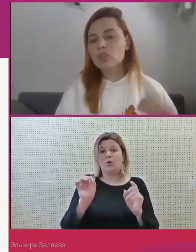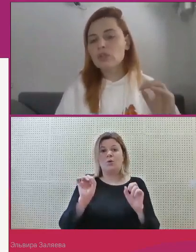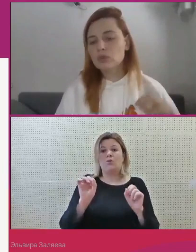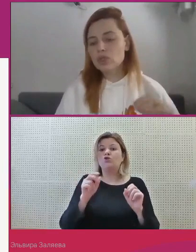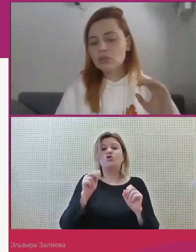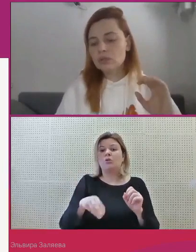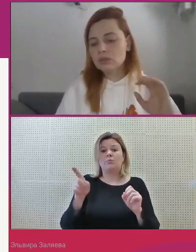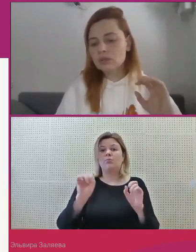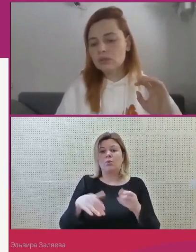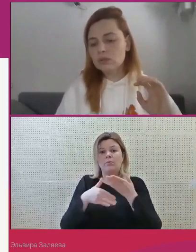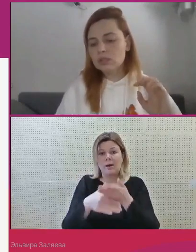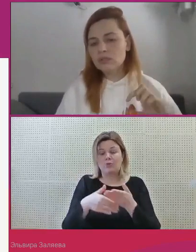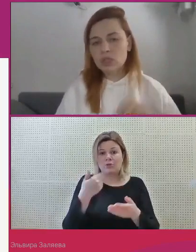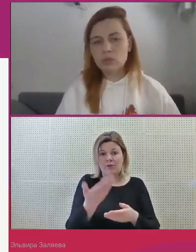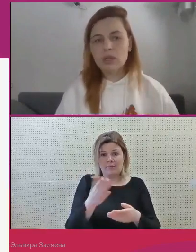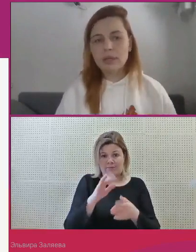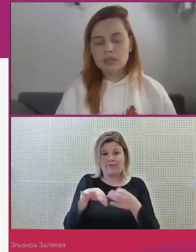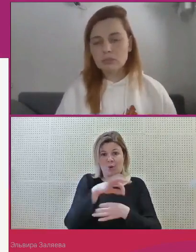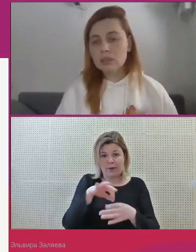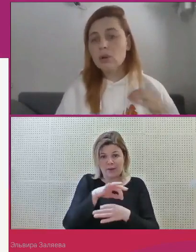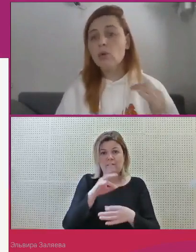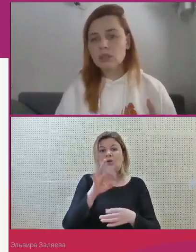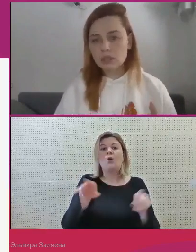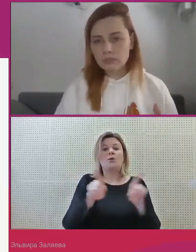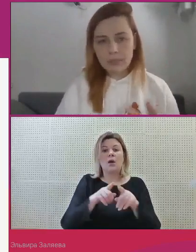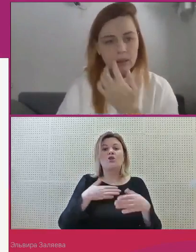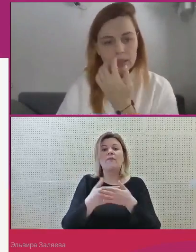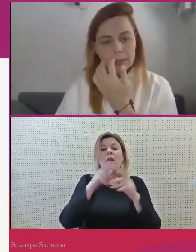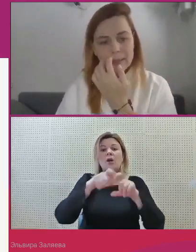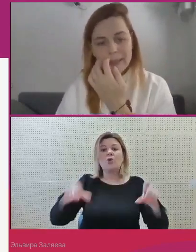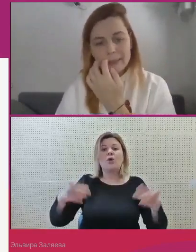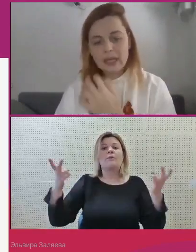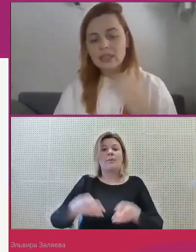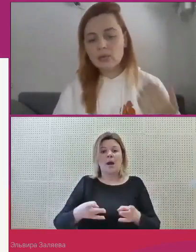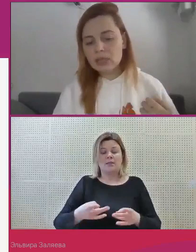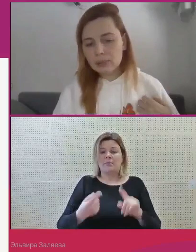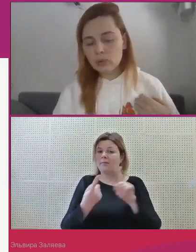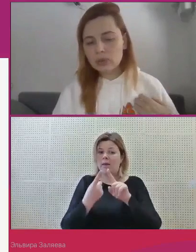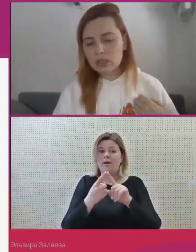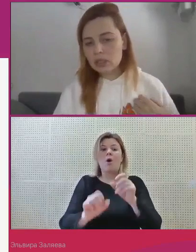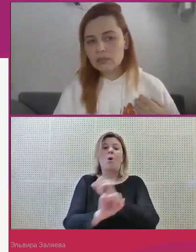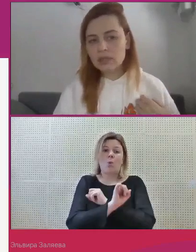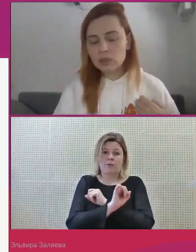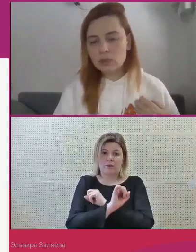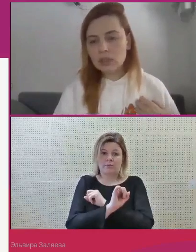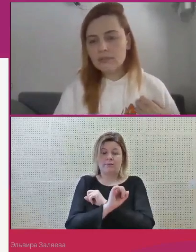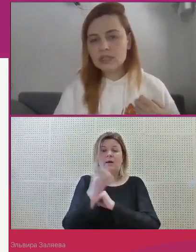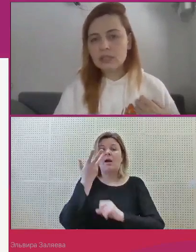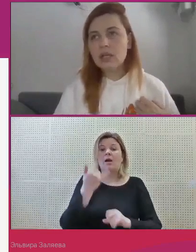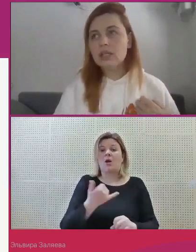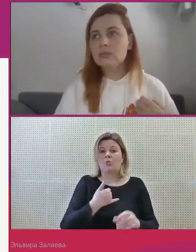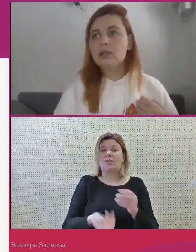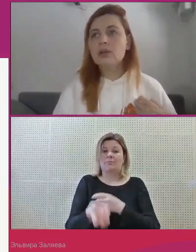волонтерам очень-очень есть вещи, которые необходимы. Это отдых. Когда у меня приходят на тренинг волонтеры,